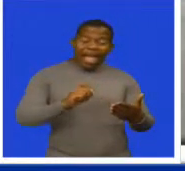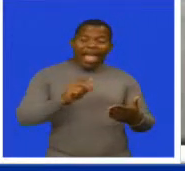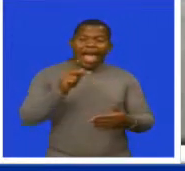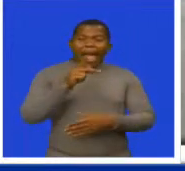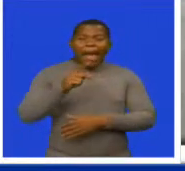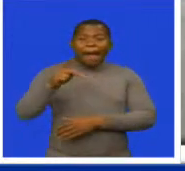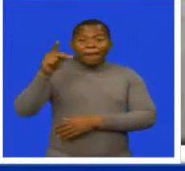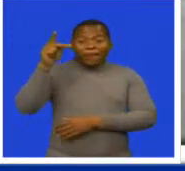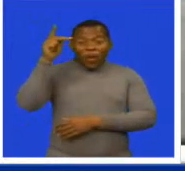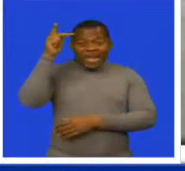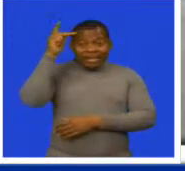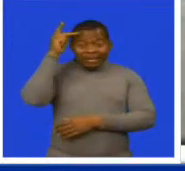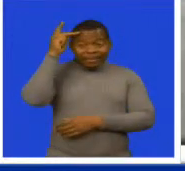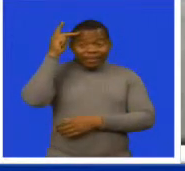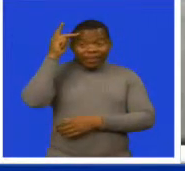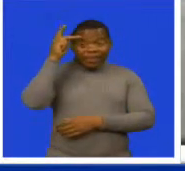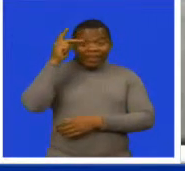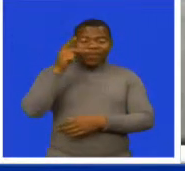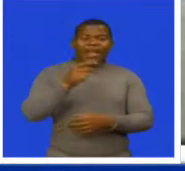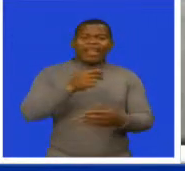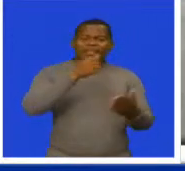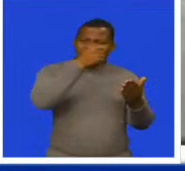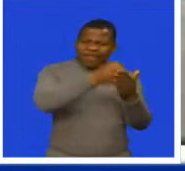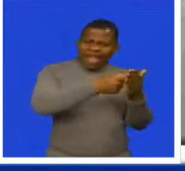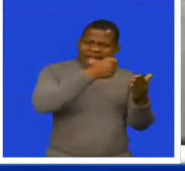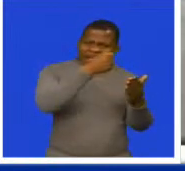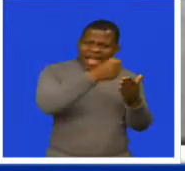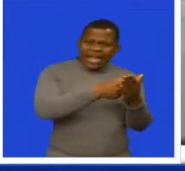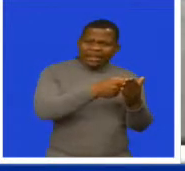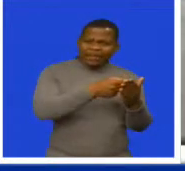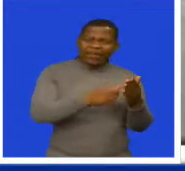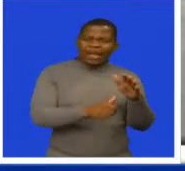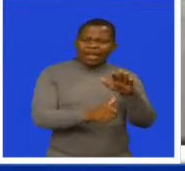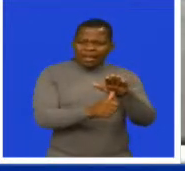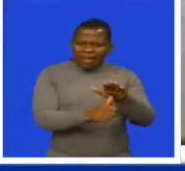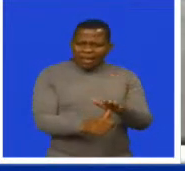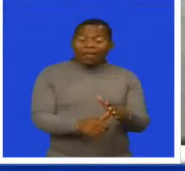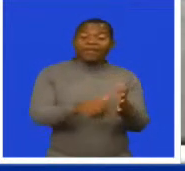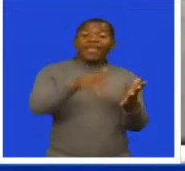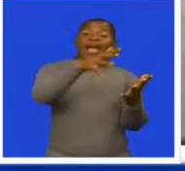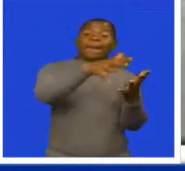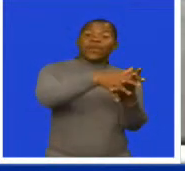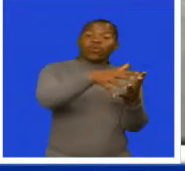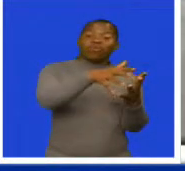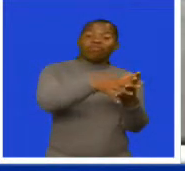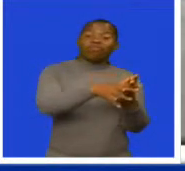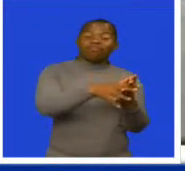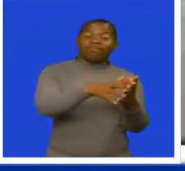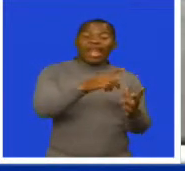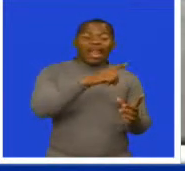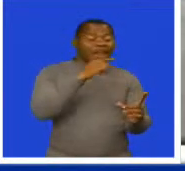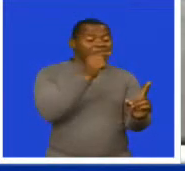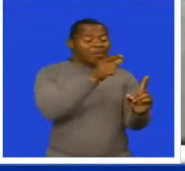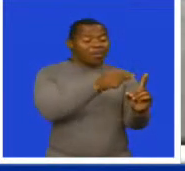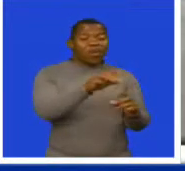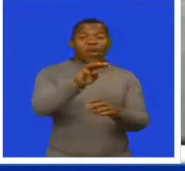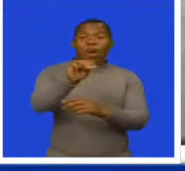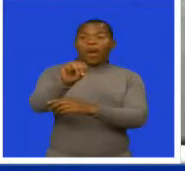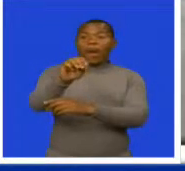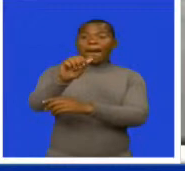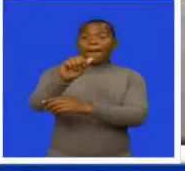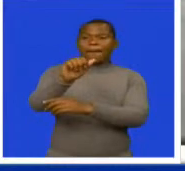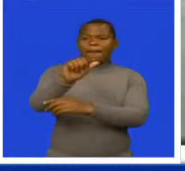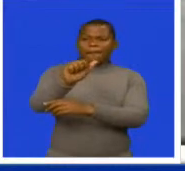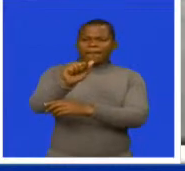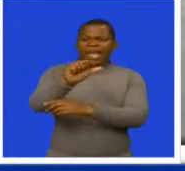tindzaba tekuhlukubetana elihhovisini leliphinlanifu nankulu nangachaza ngekuthi livela seSwatini lentane emkhankasweni beceza kuhlukubetana